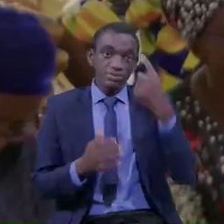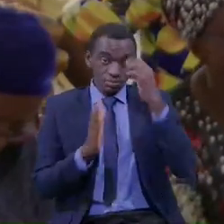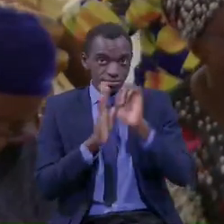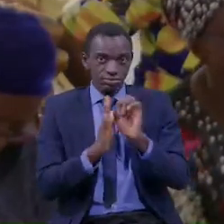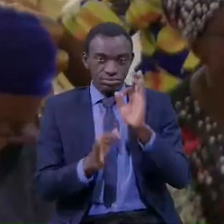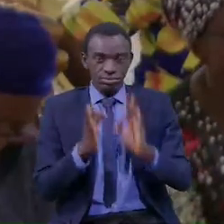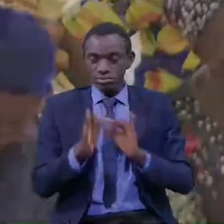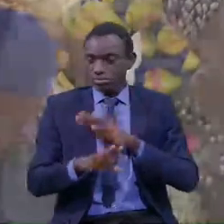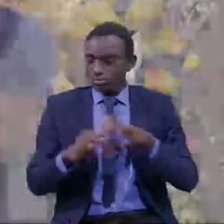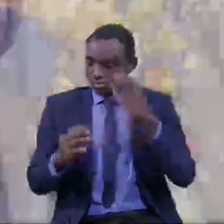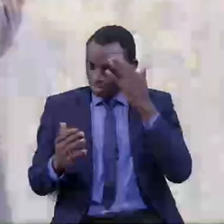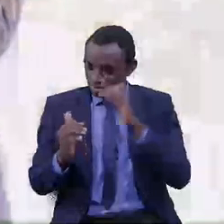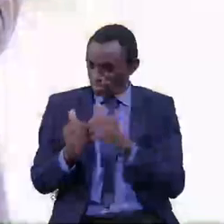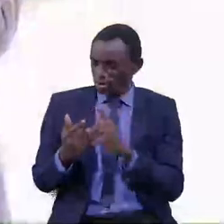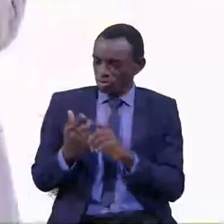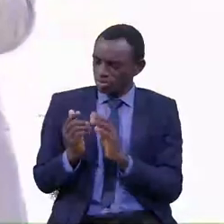exemple tel verset,